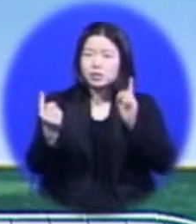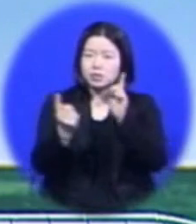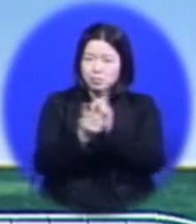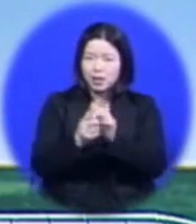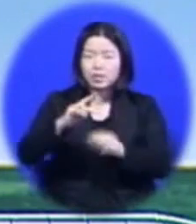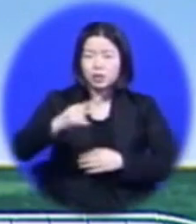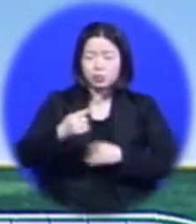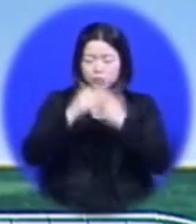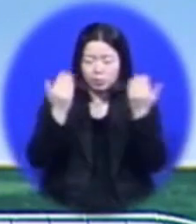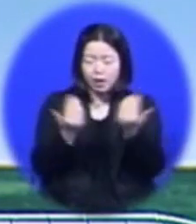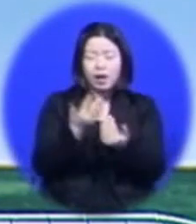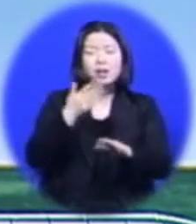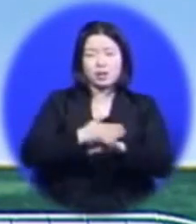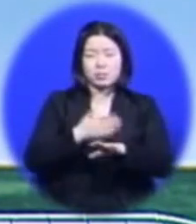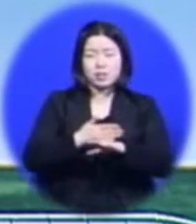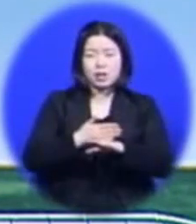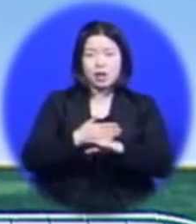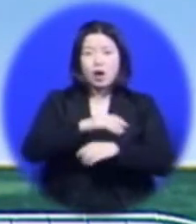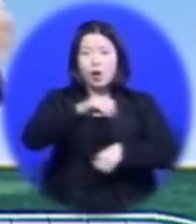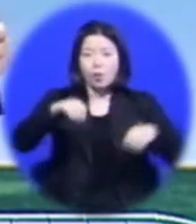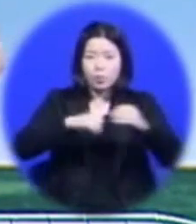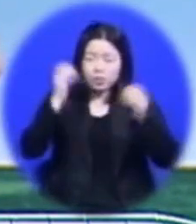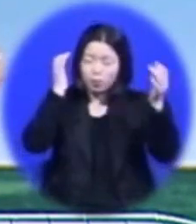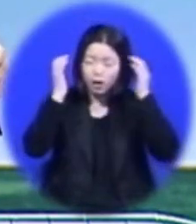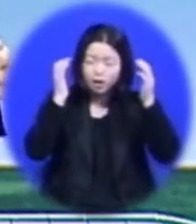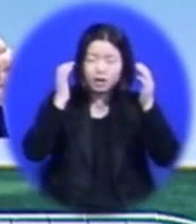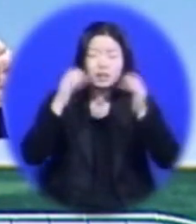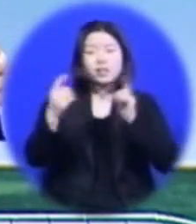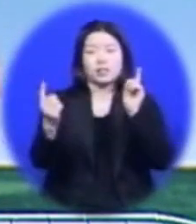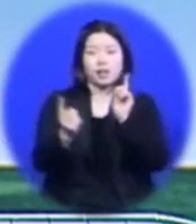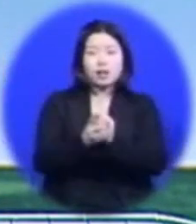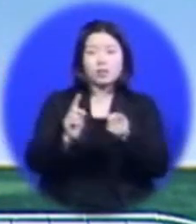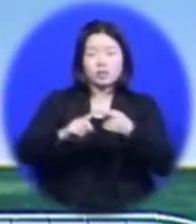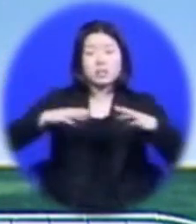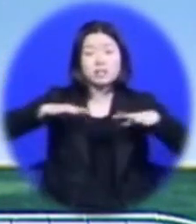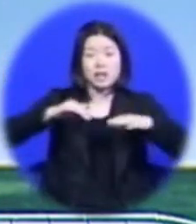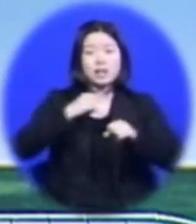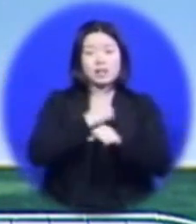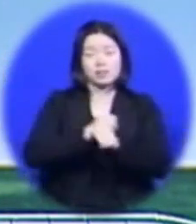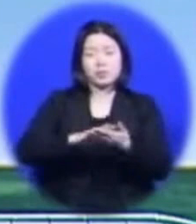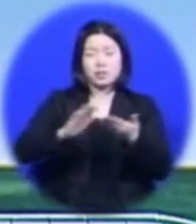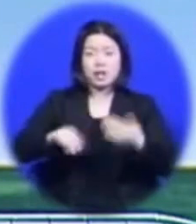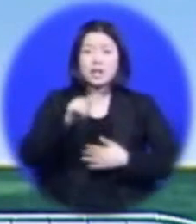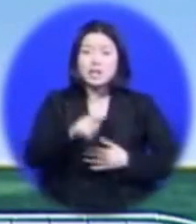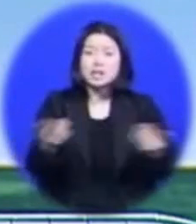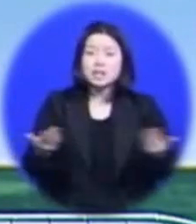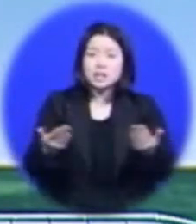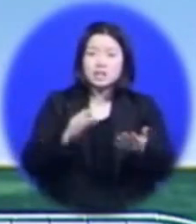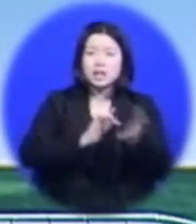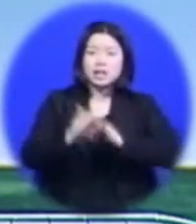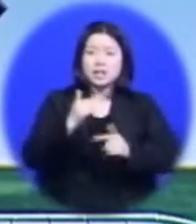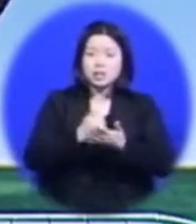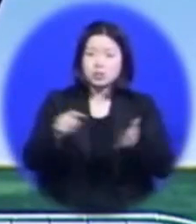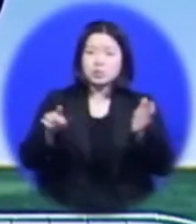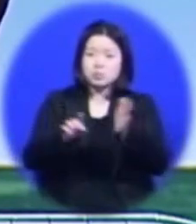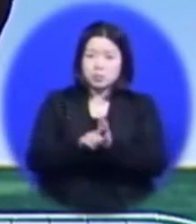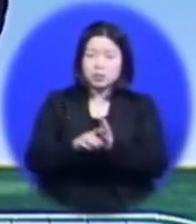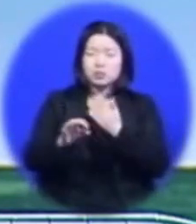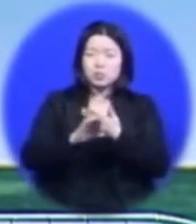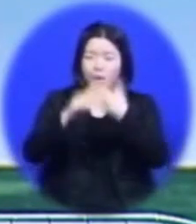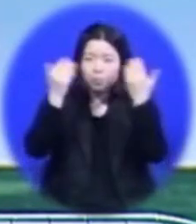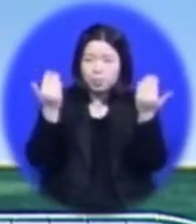감사하고 오히려 환난 당한 것을 자랑하게 된단 말이에요. 이 일이 예수를 믿으면 모든